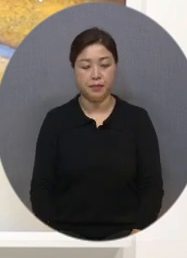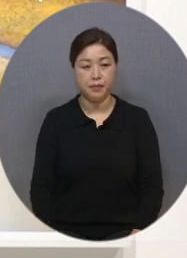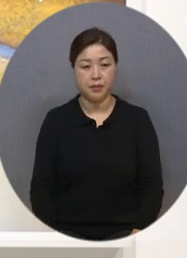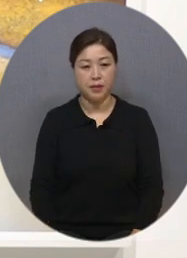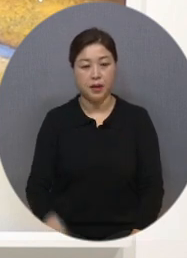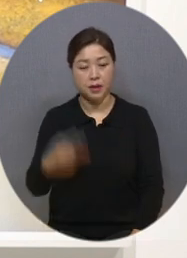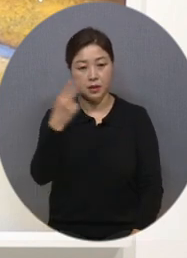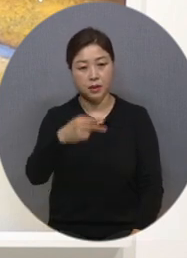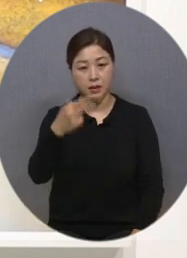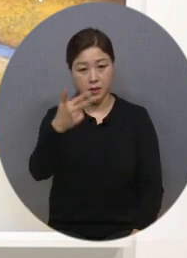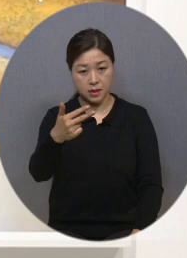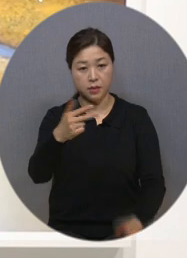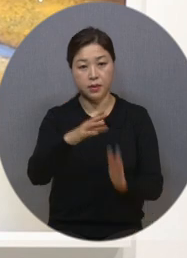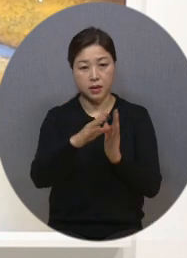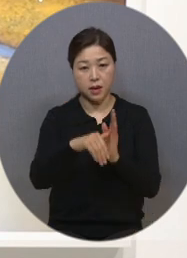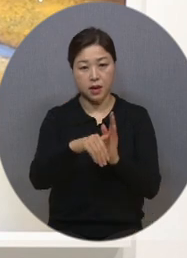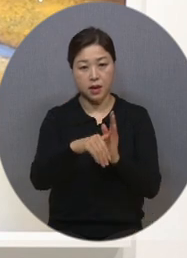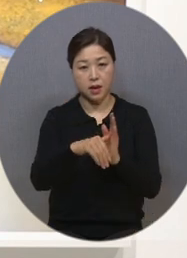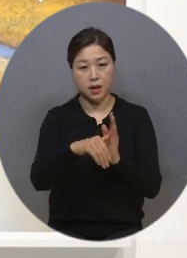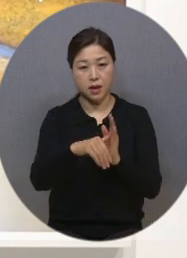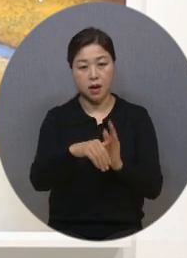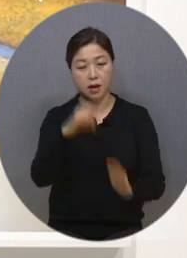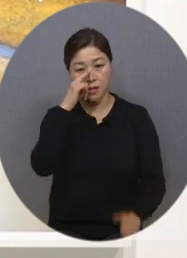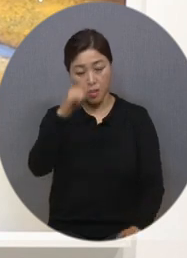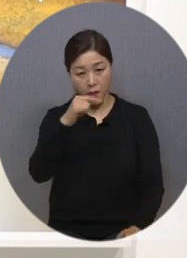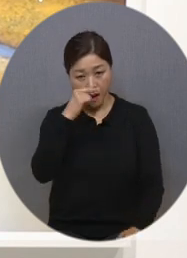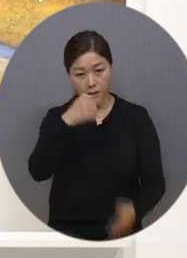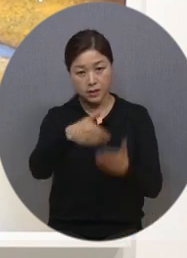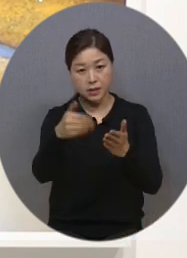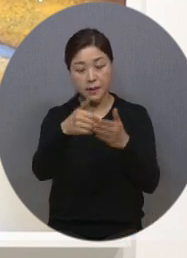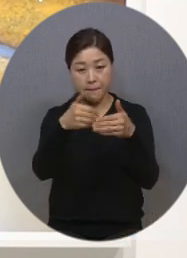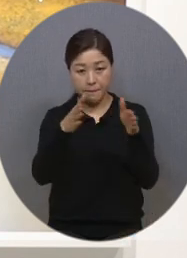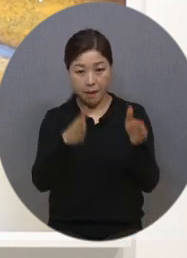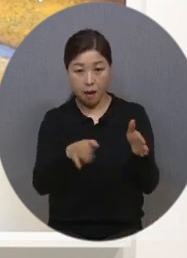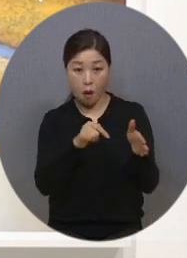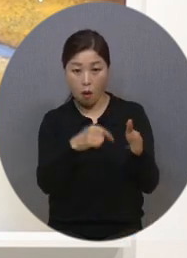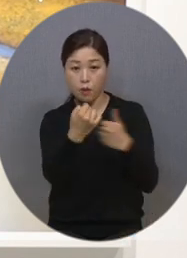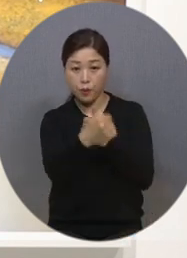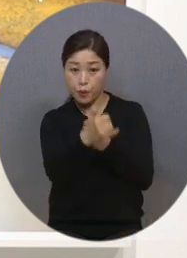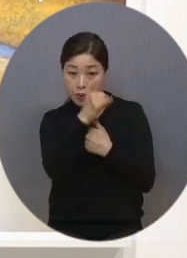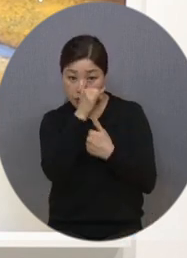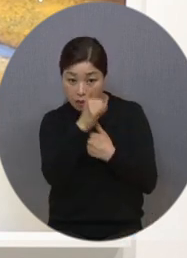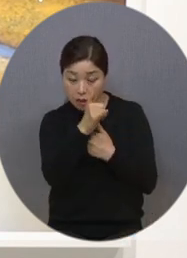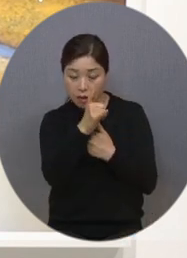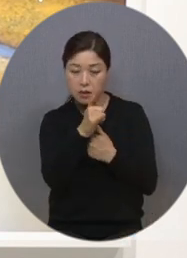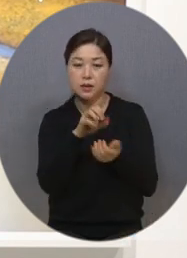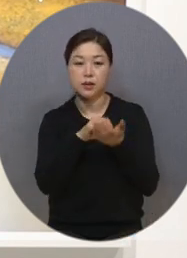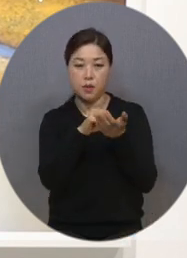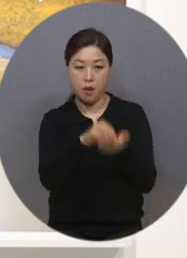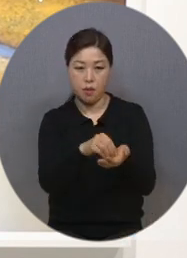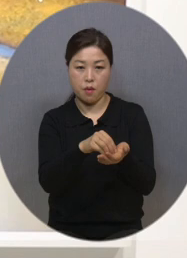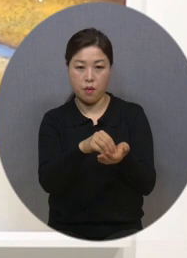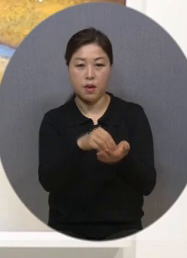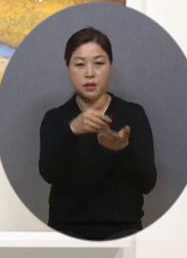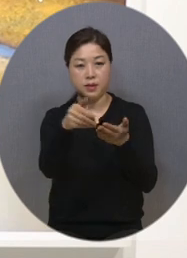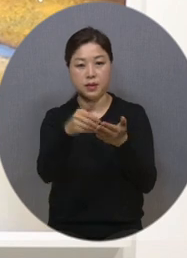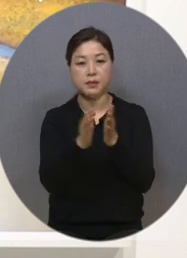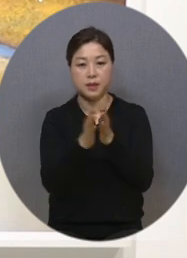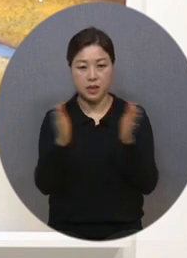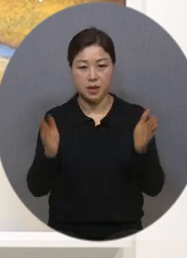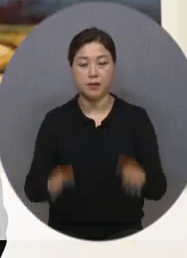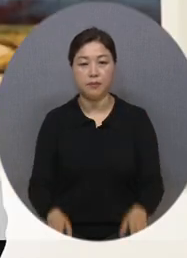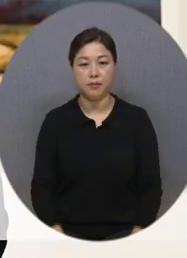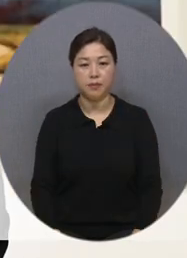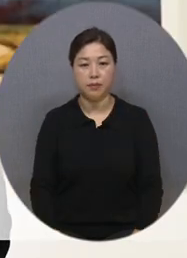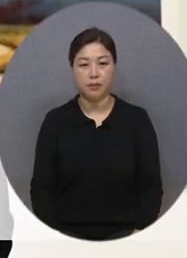그러다가 2007년도에 서양화반 강좌가 있는 것을 보고 그 강좌에 등록을 하고 그림을